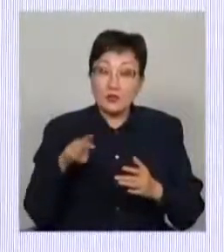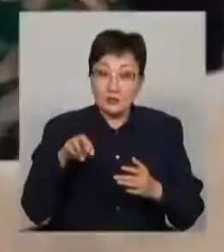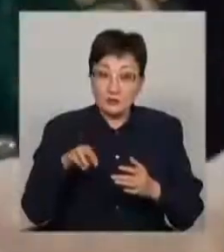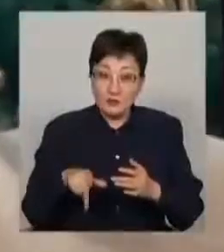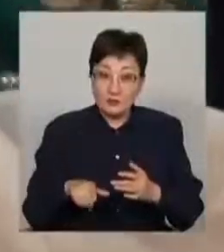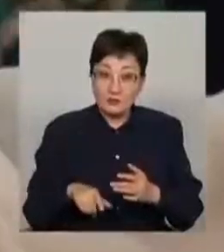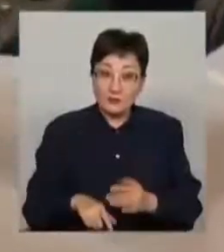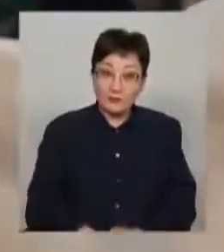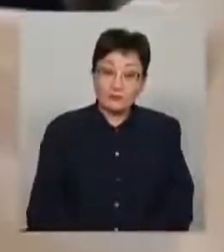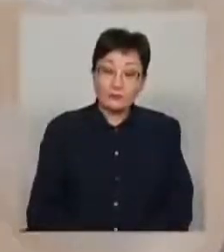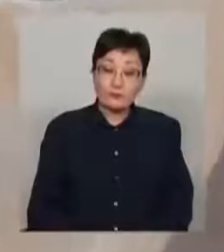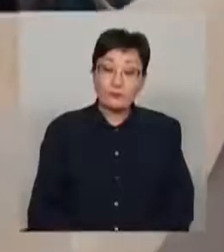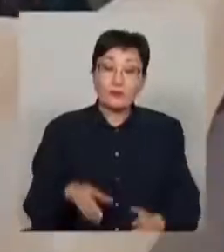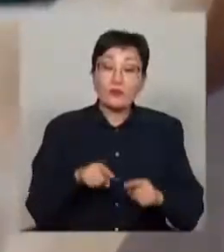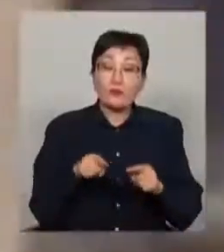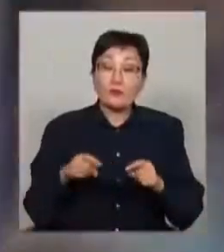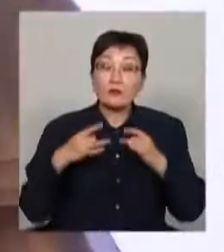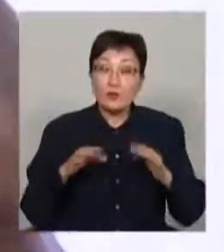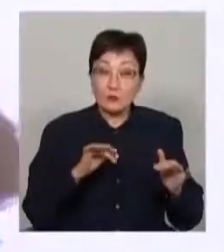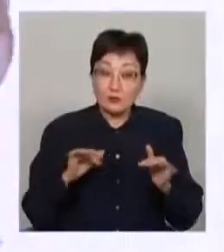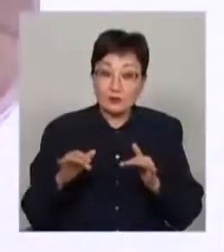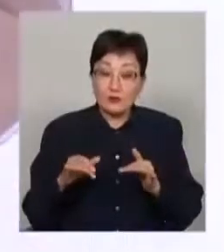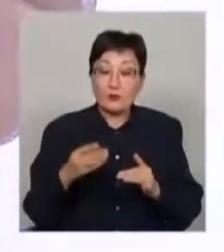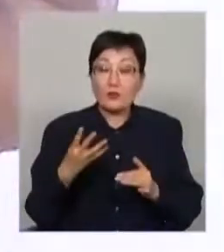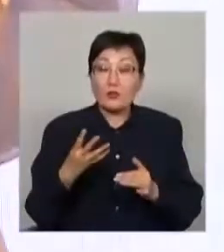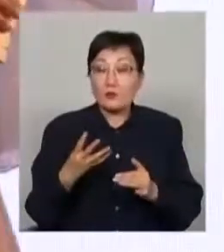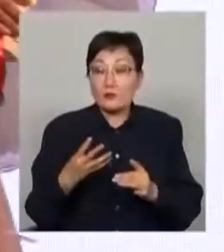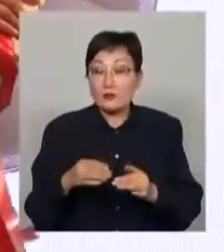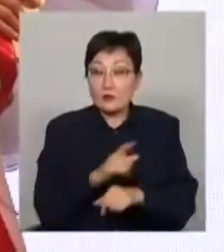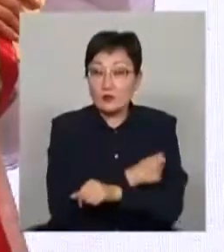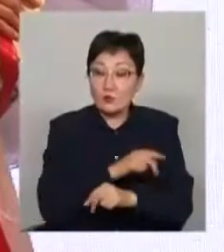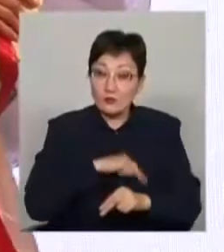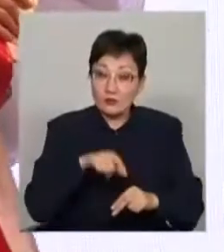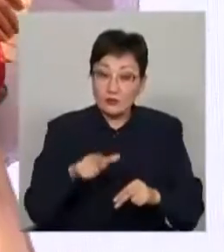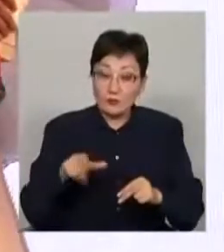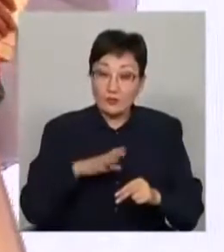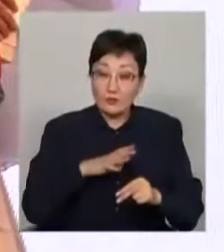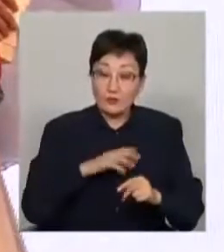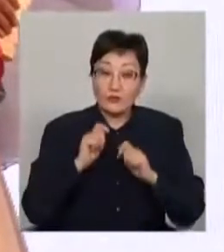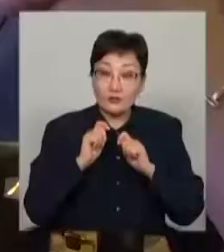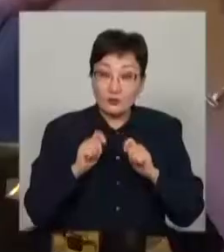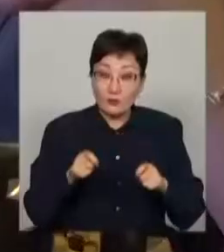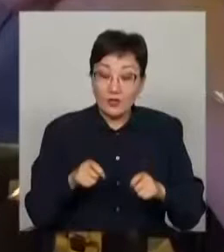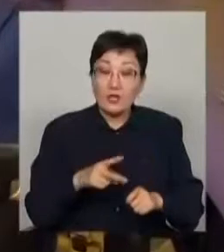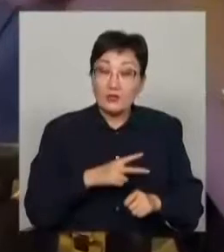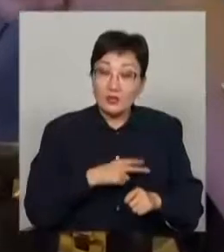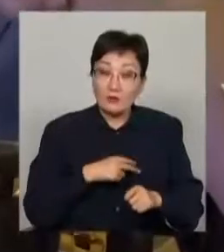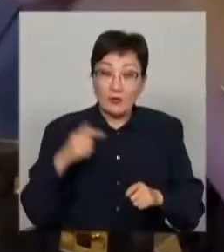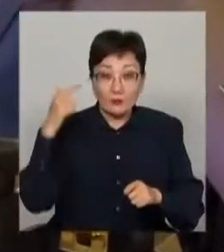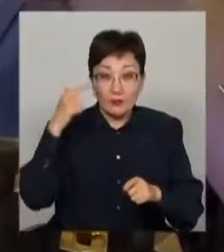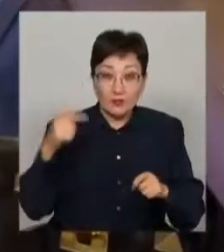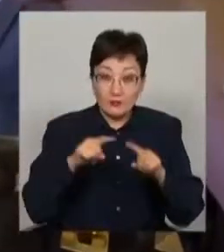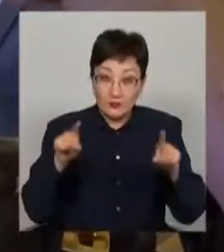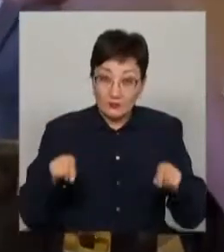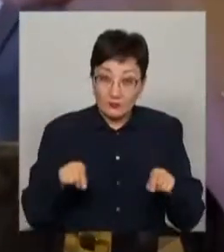тенге. В ходе торжественной церемонии 40 медицинских работников были отмечены наградами и благодарственными